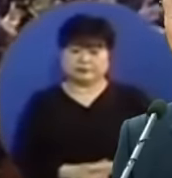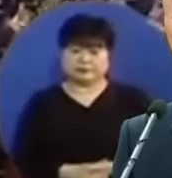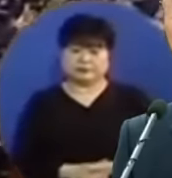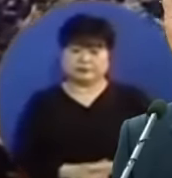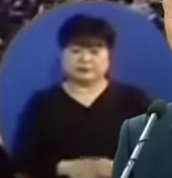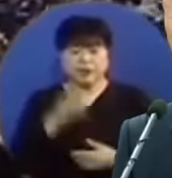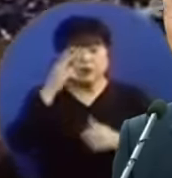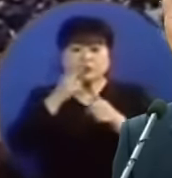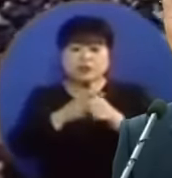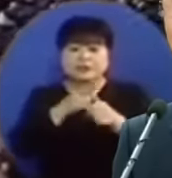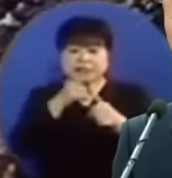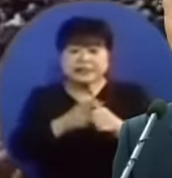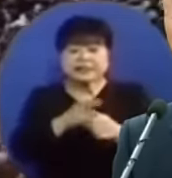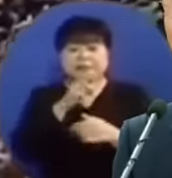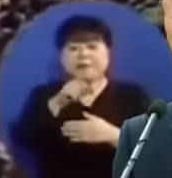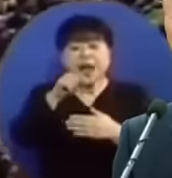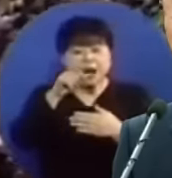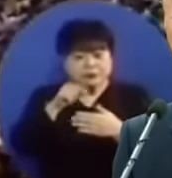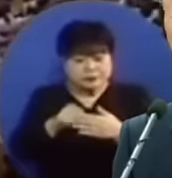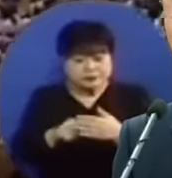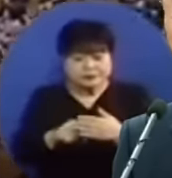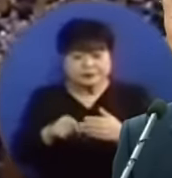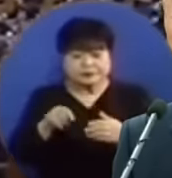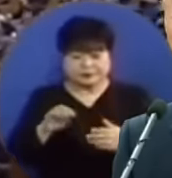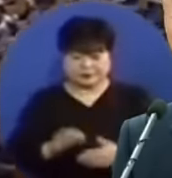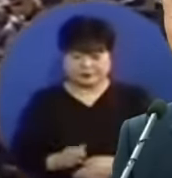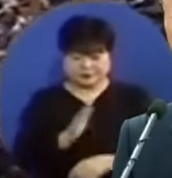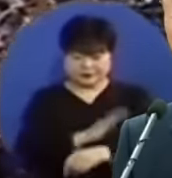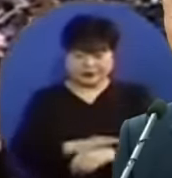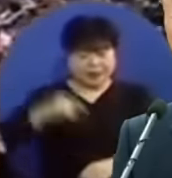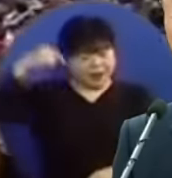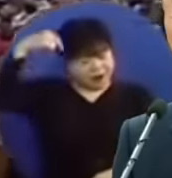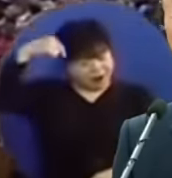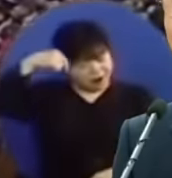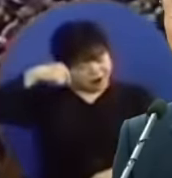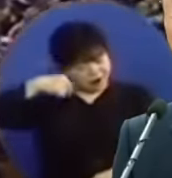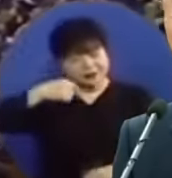이 사도 바울 선생의 심정을 저는 요사이 절실히 느끼게 됩니다.